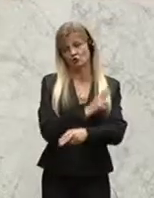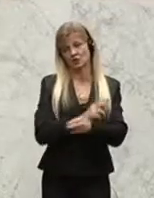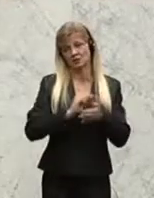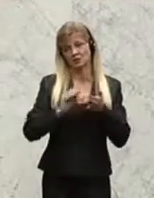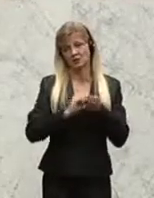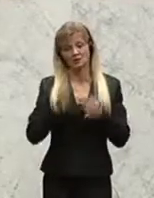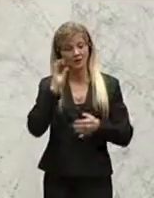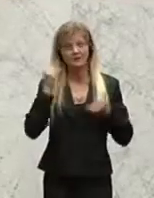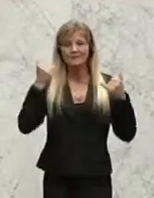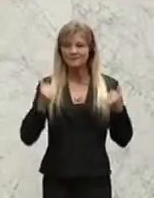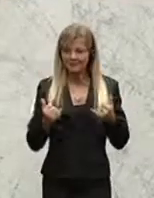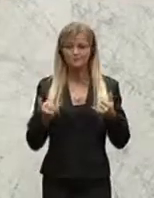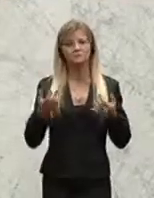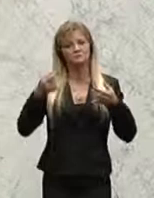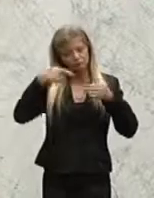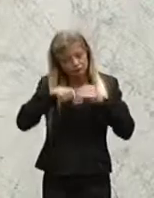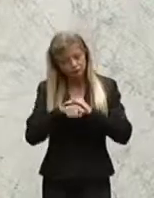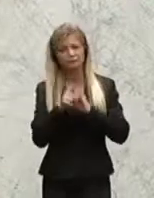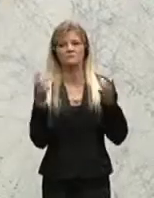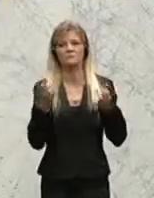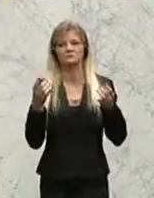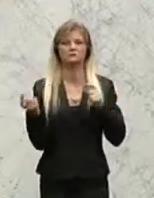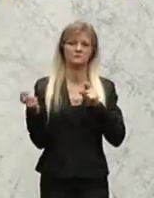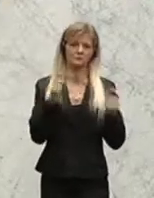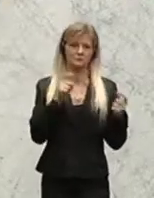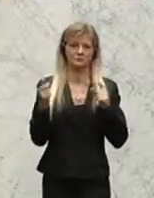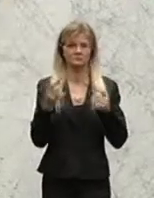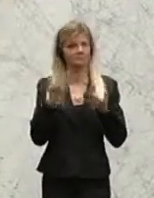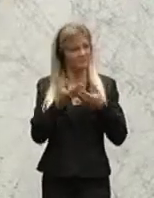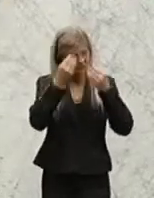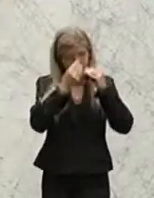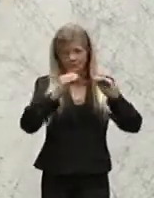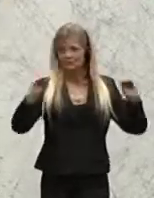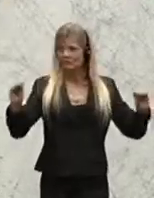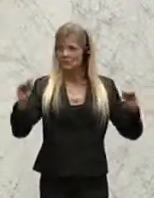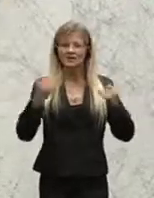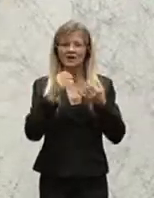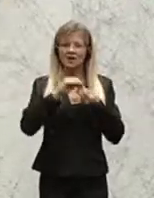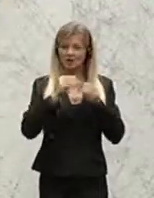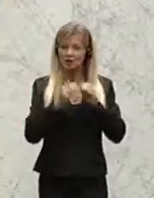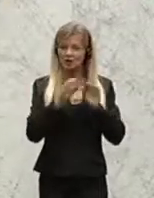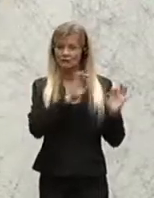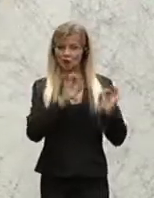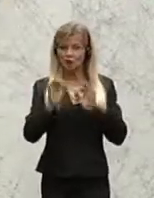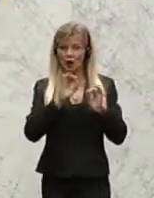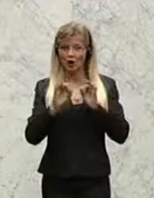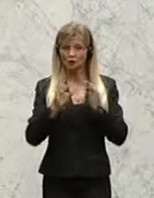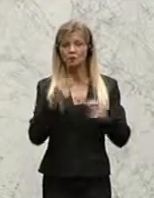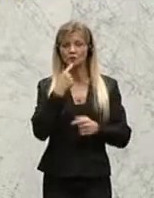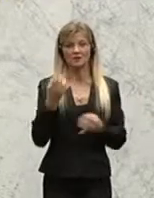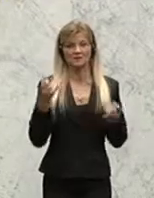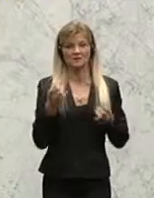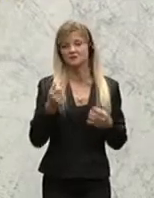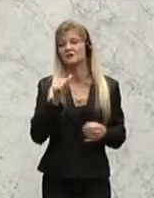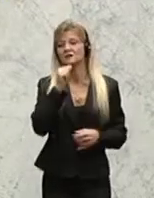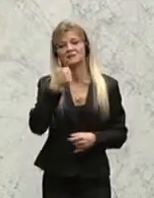Staatssekretärin im Kanzleramt Sonja Stessel von der SPÖ hervor. Um die Flüchtlingssituation zu verbessern, setze man seitens der Bundesregierung auf